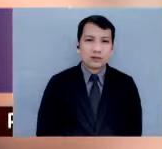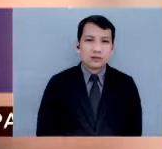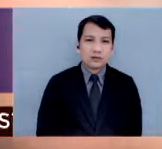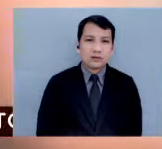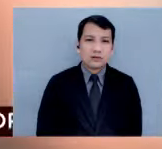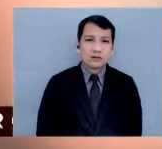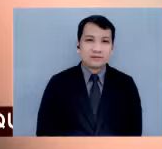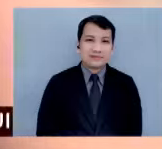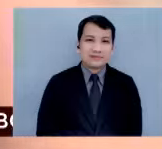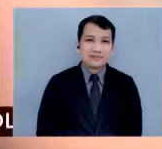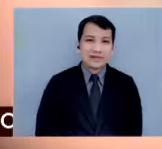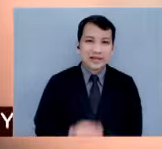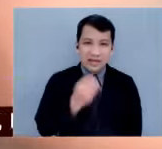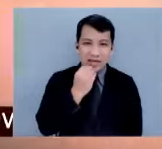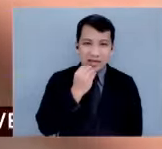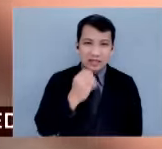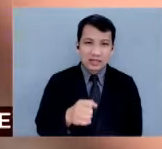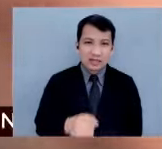All right.